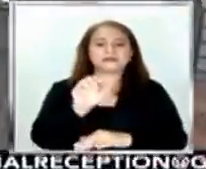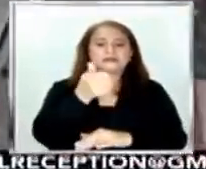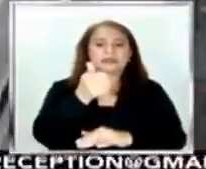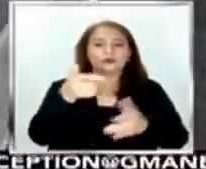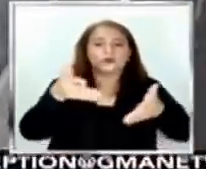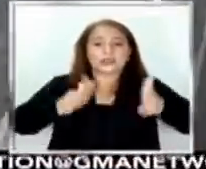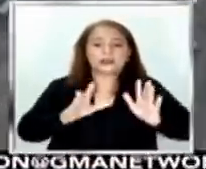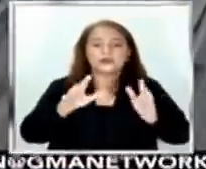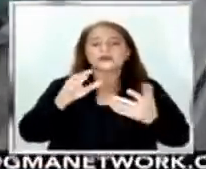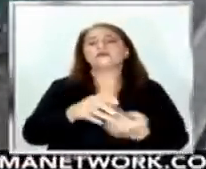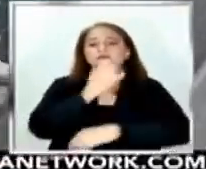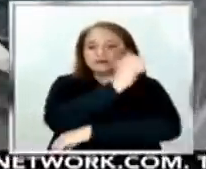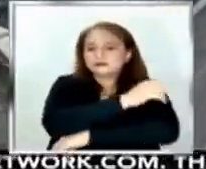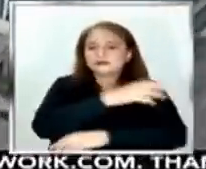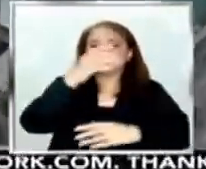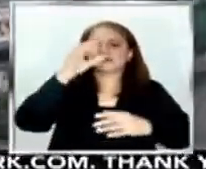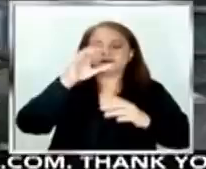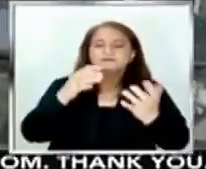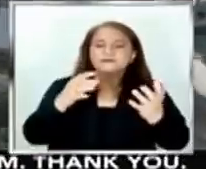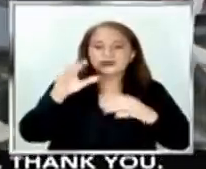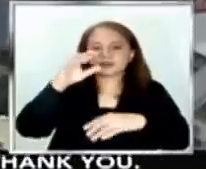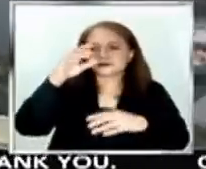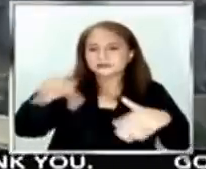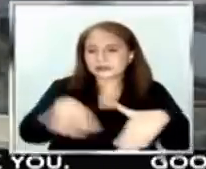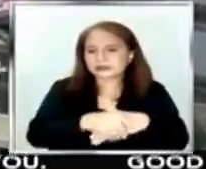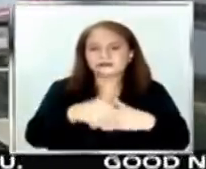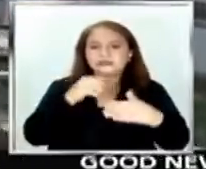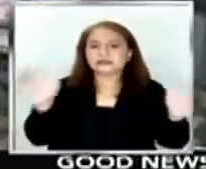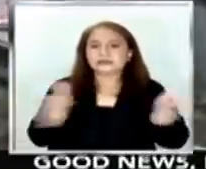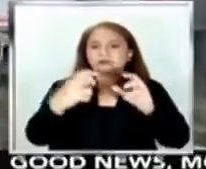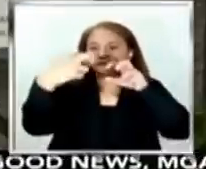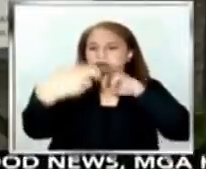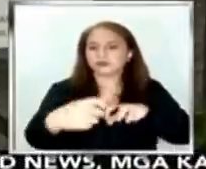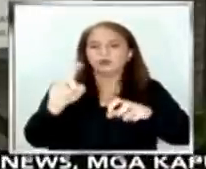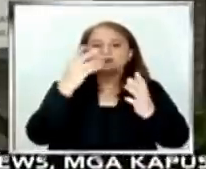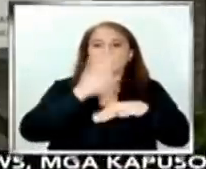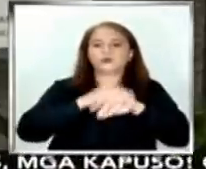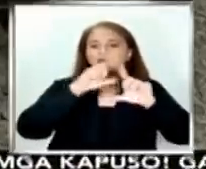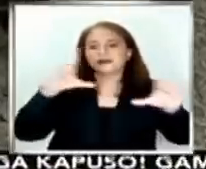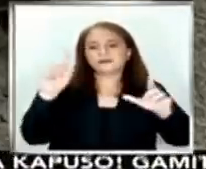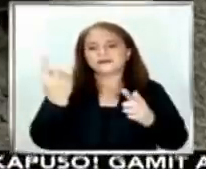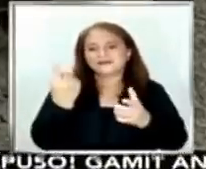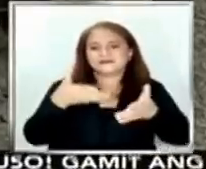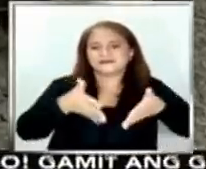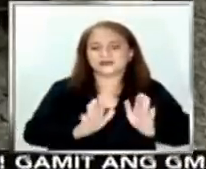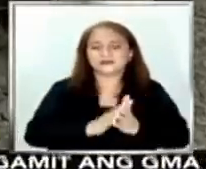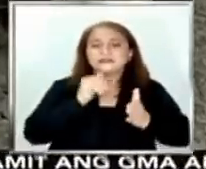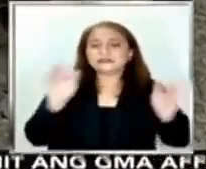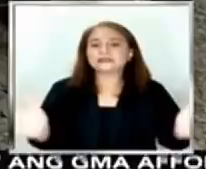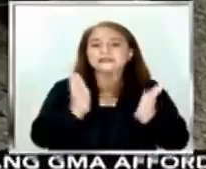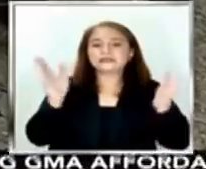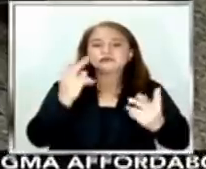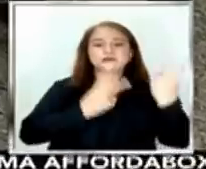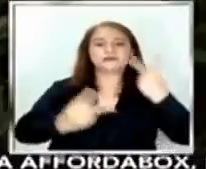at lamay. Hindi hinihikayat ang face-to-face meetings, going virtual na lang daw muna. Hindi rin hinihikayat sa ngayon ang pagbisita sa mga